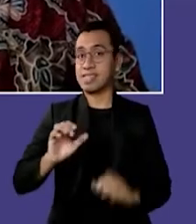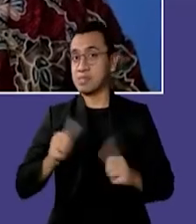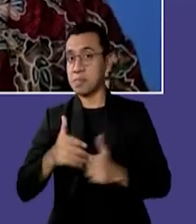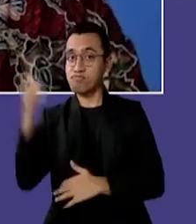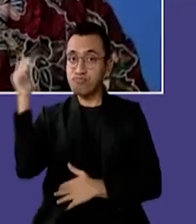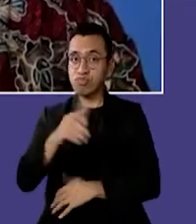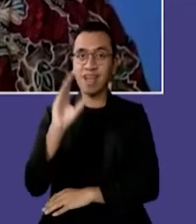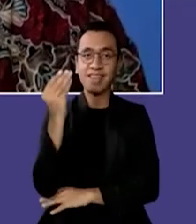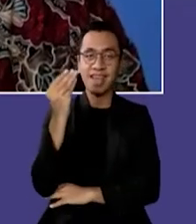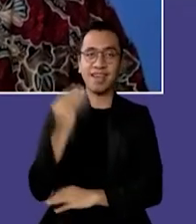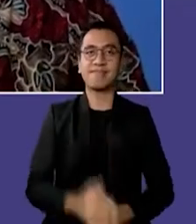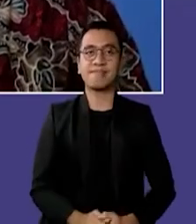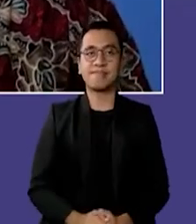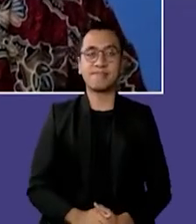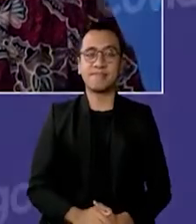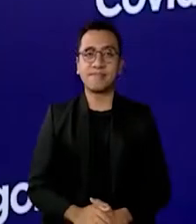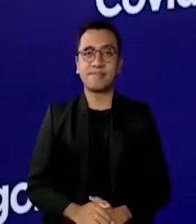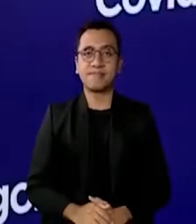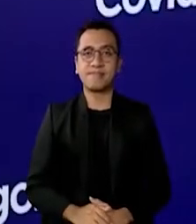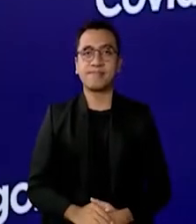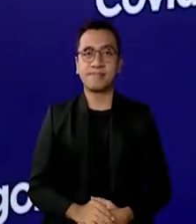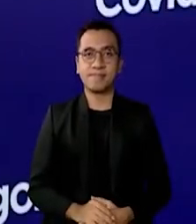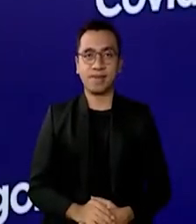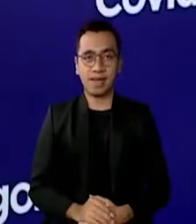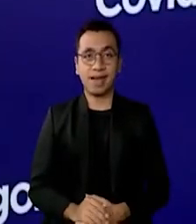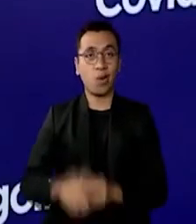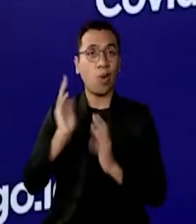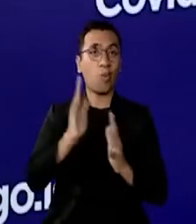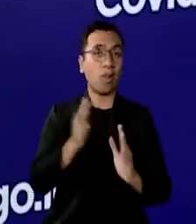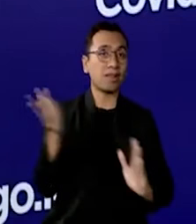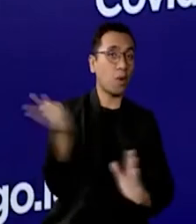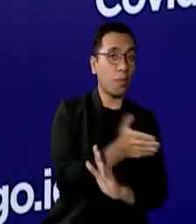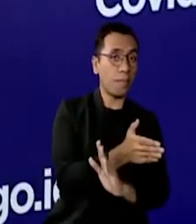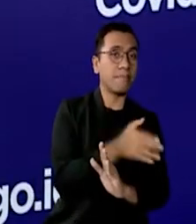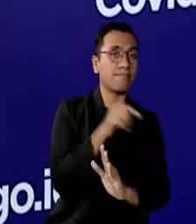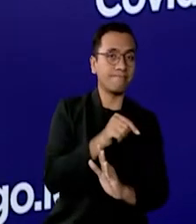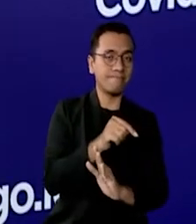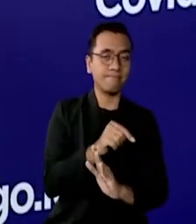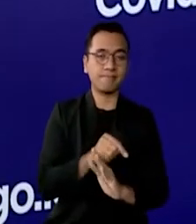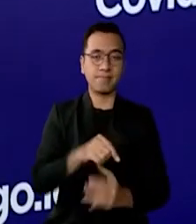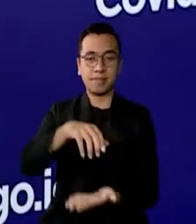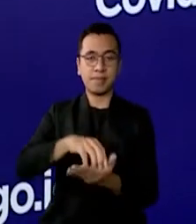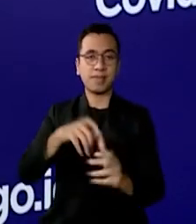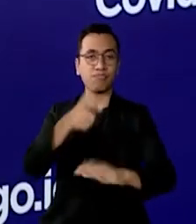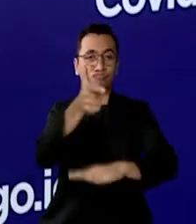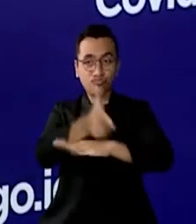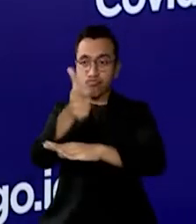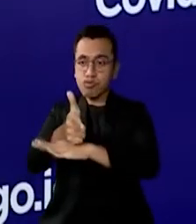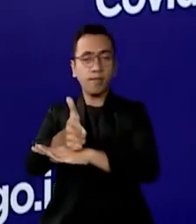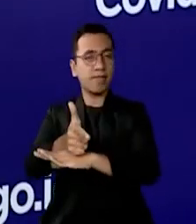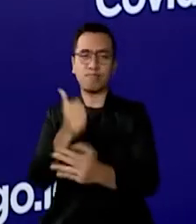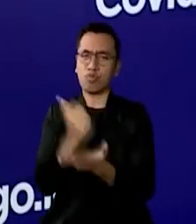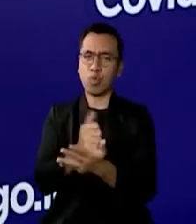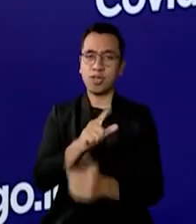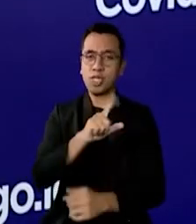Iya siapa Nah pemirsa sebelum memulai perbincangan kali ini sebagai informasi kondisi studio telah disanitasi